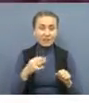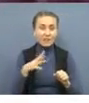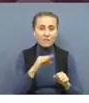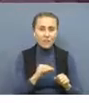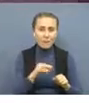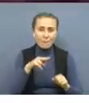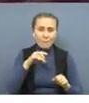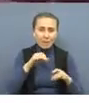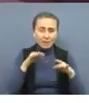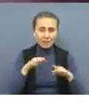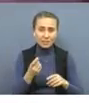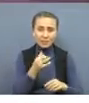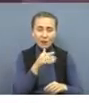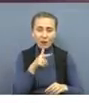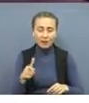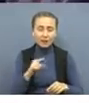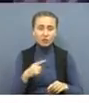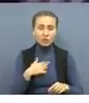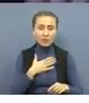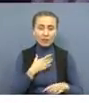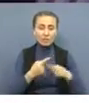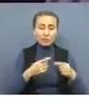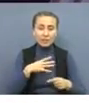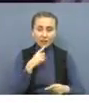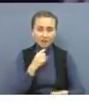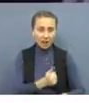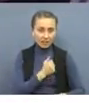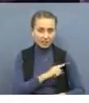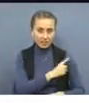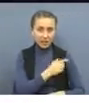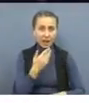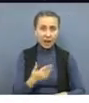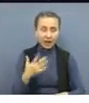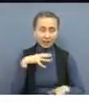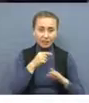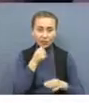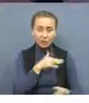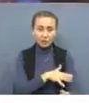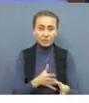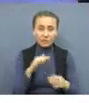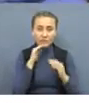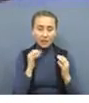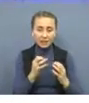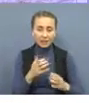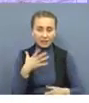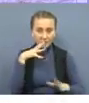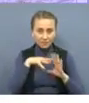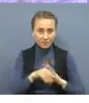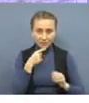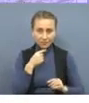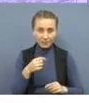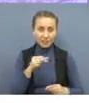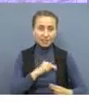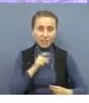– доказательства того, что наши предки были воинственны, сильны, а их генетика сохранилась в нас, говорят научные сотрудники музея.